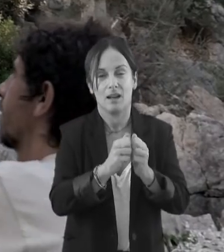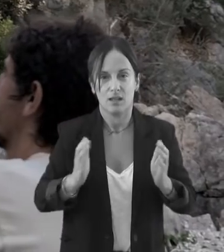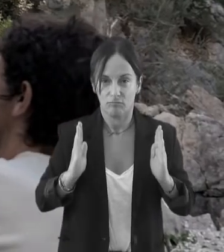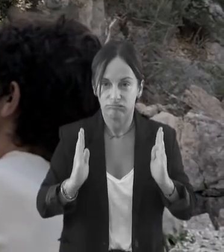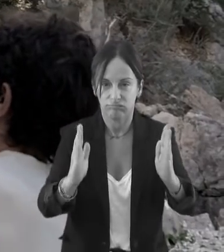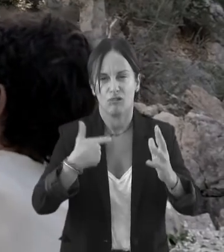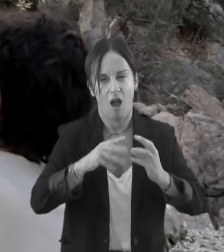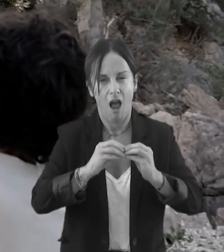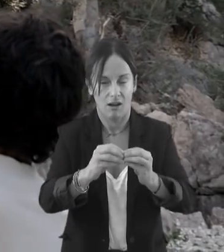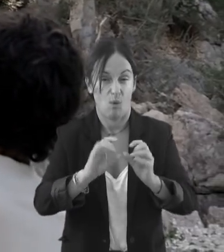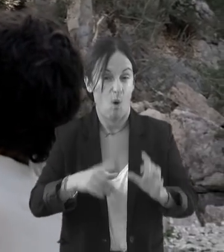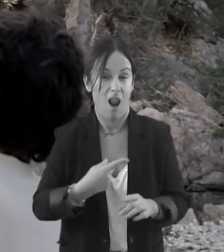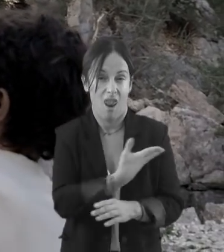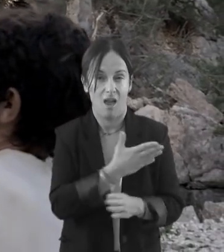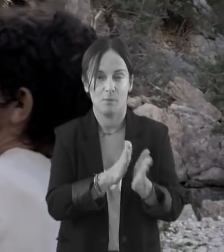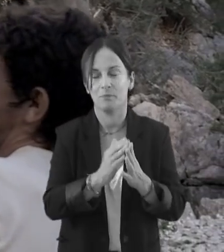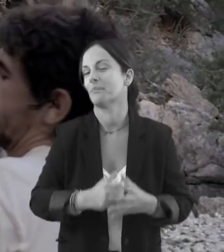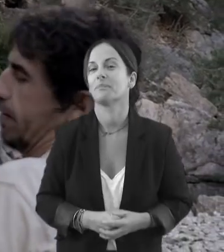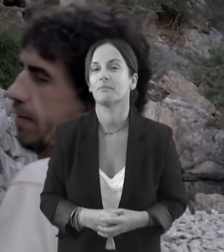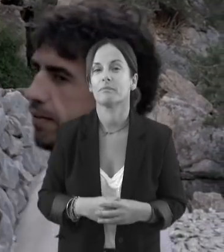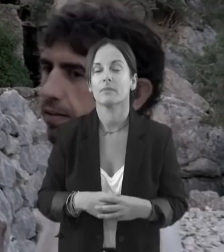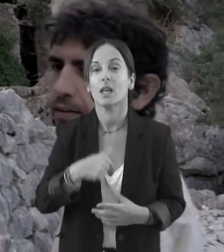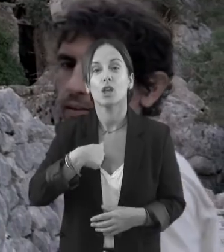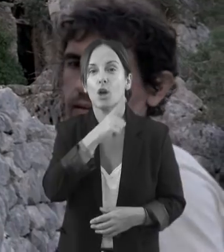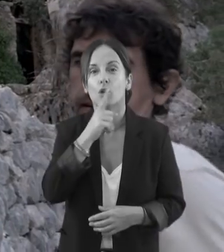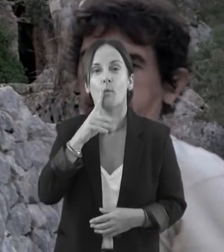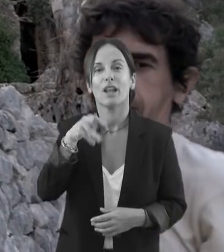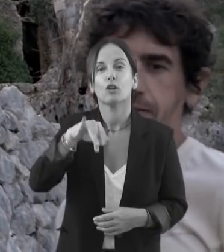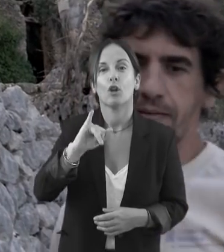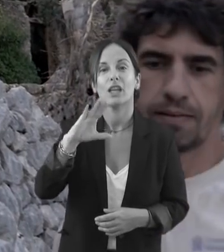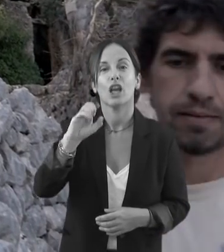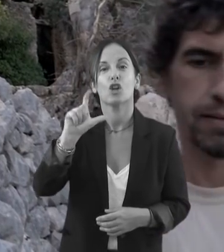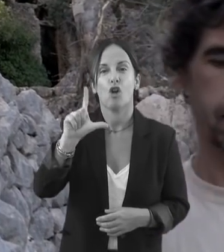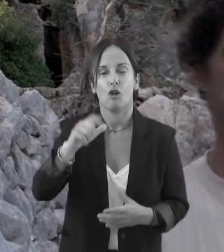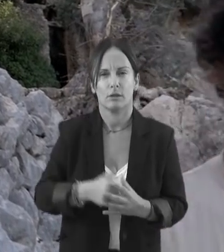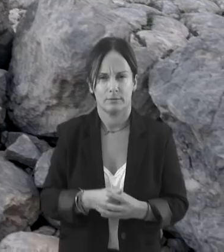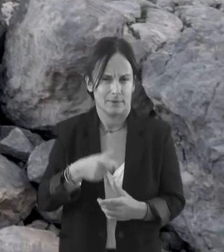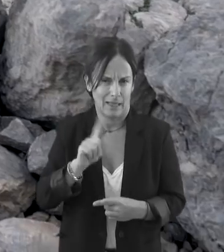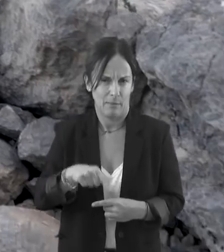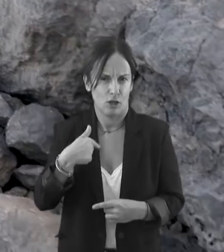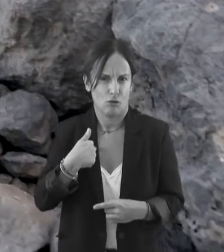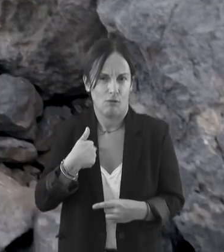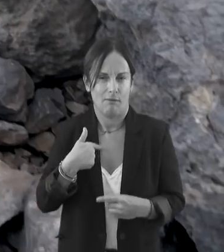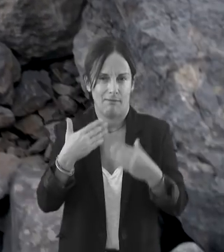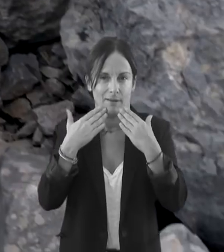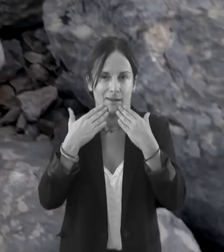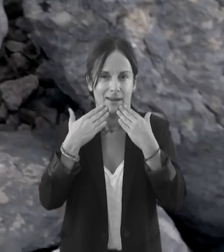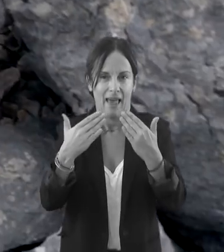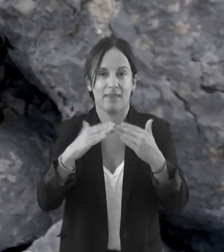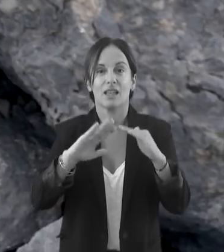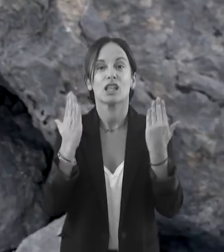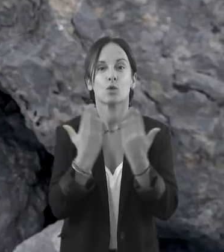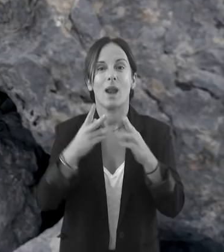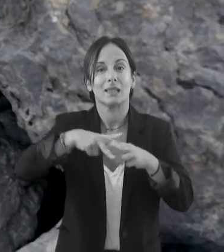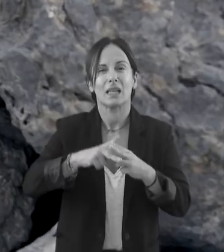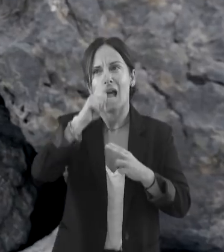allà on jo volia, que era la Serra Tramuntana, la natura, i bàsicament des d'allà pues, m'he dedicat dintre del Consell a arreglar